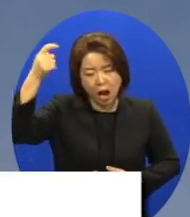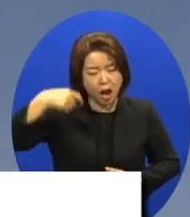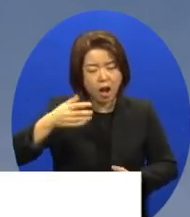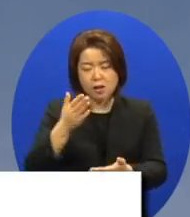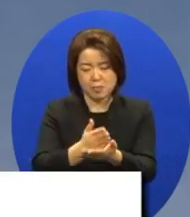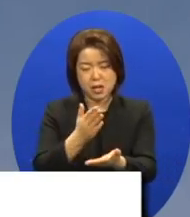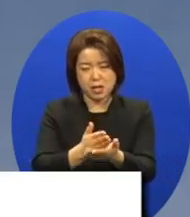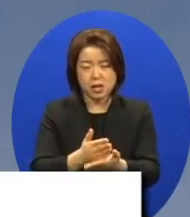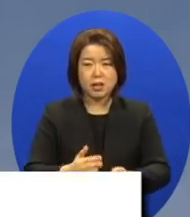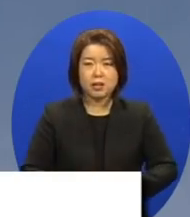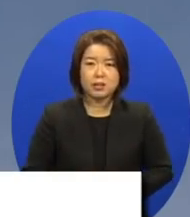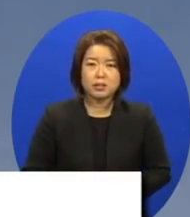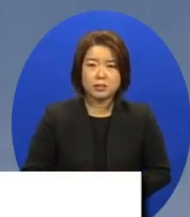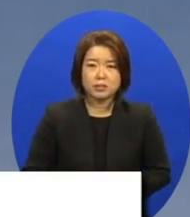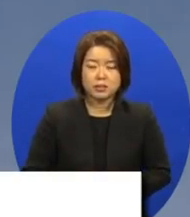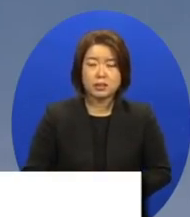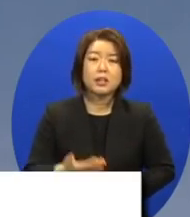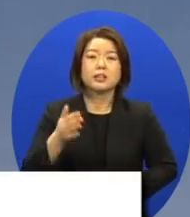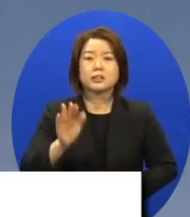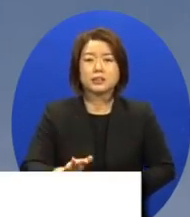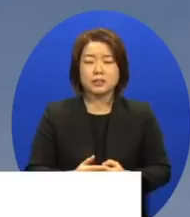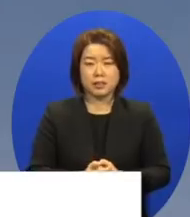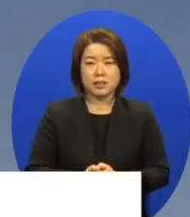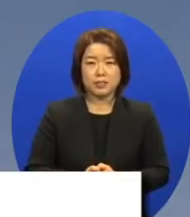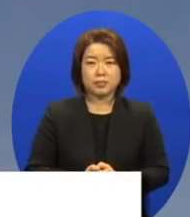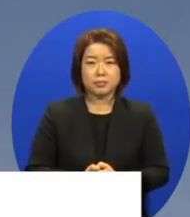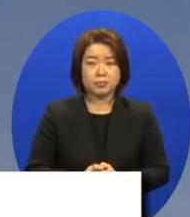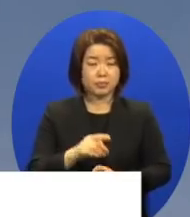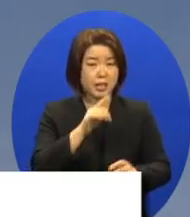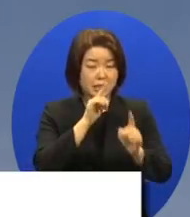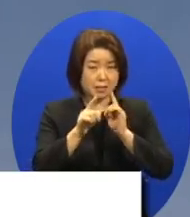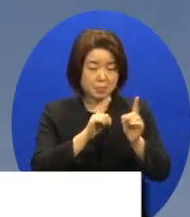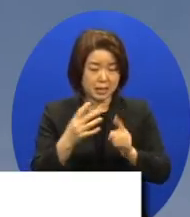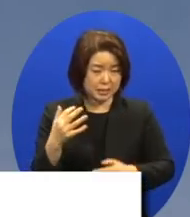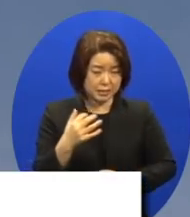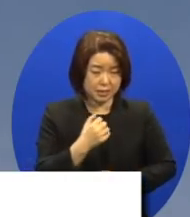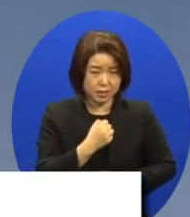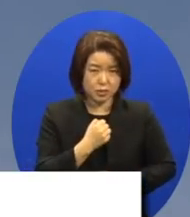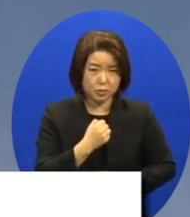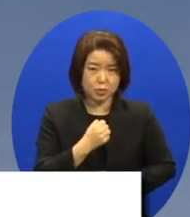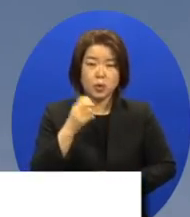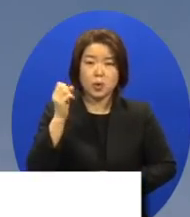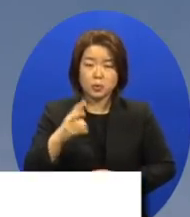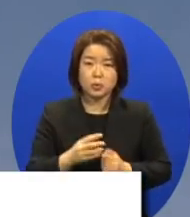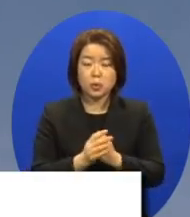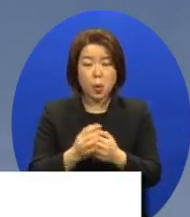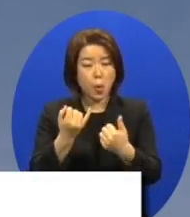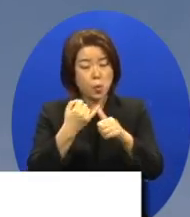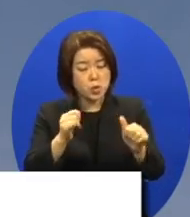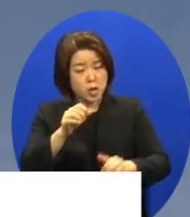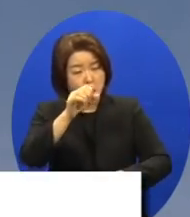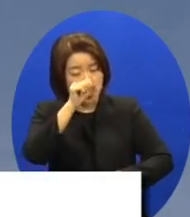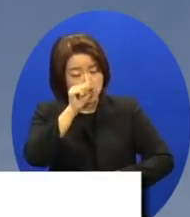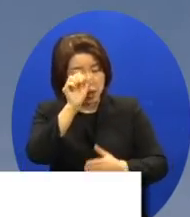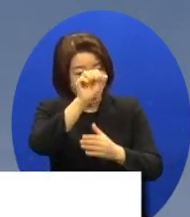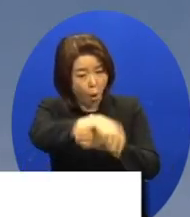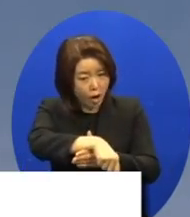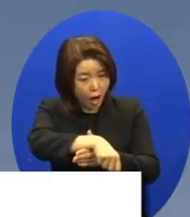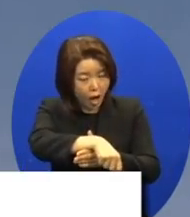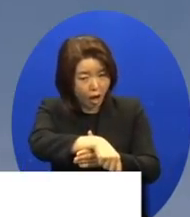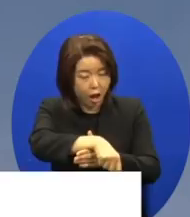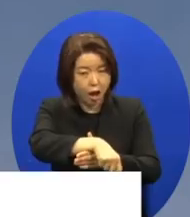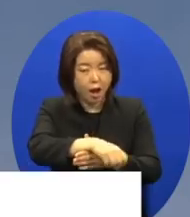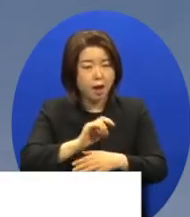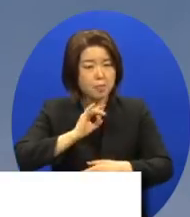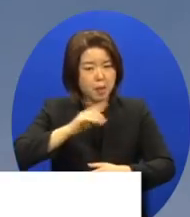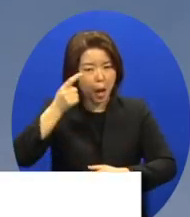겁니다 그러나 여러분 이 말씀을 가지고 이온 해도 좋다는 허락으로 만